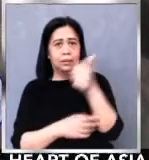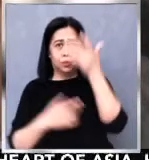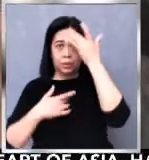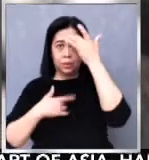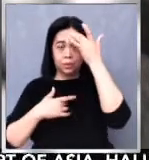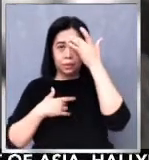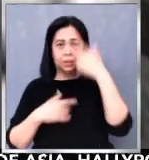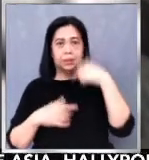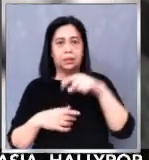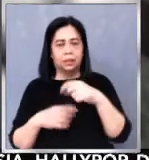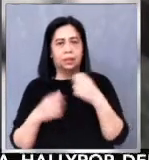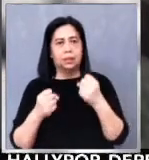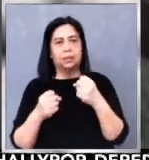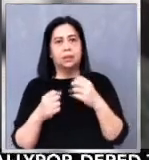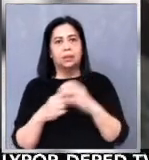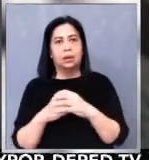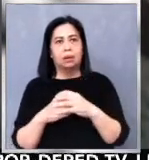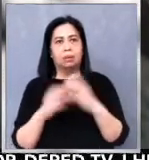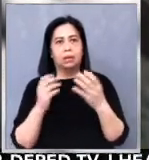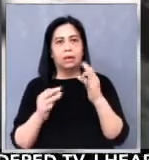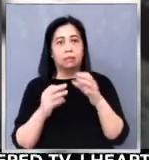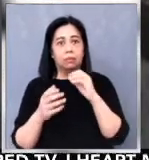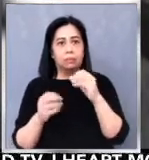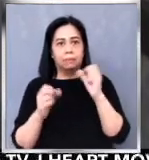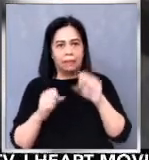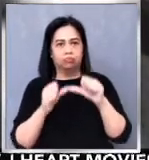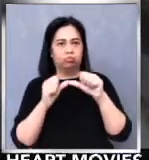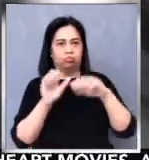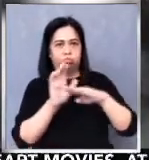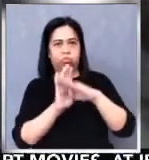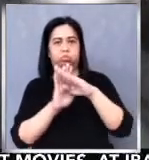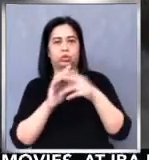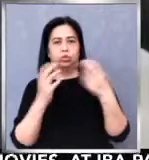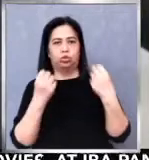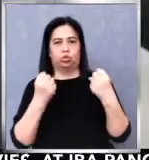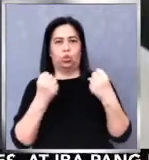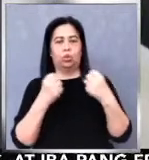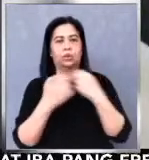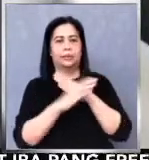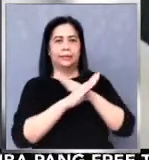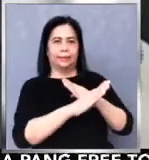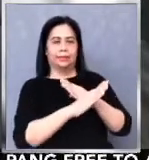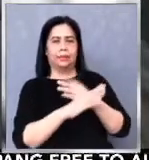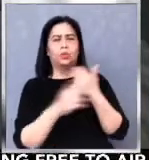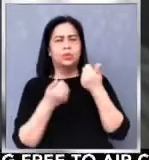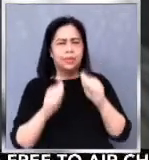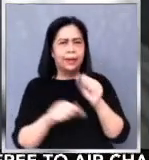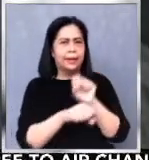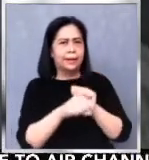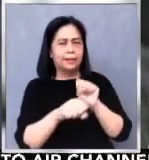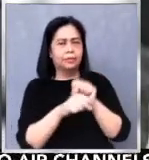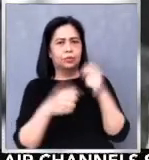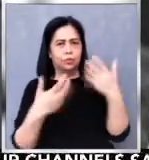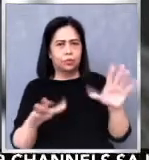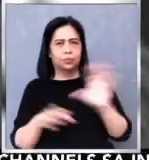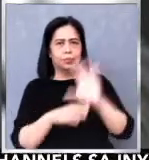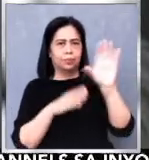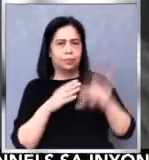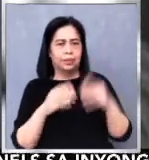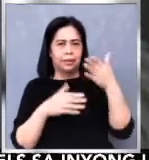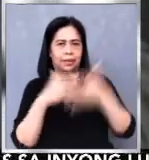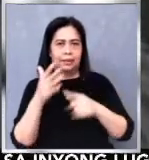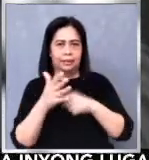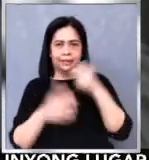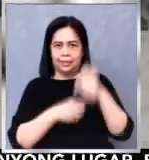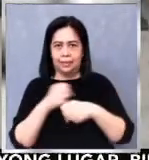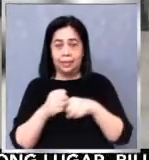upscaled, tataas yung kanilang efficacy. So we will be trying hard to finish them all by end of this year, including the